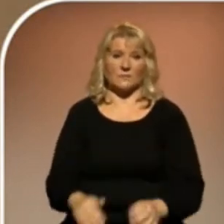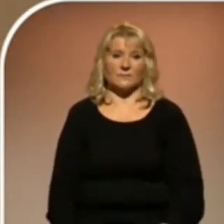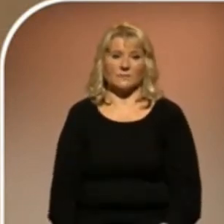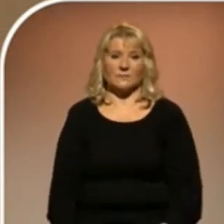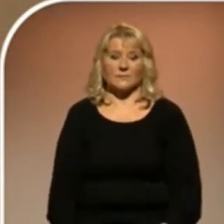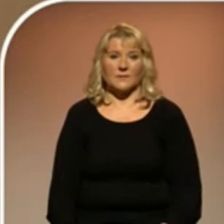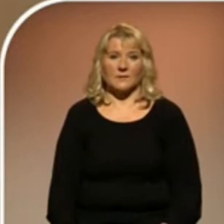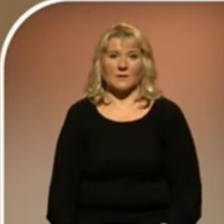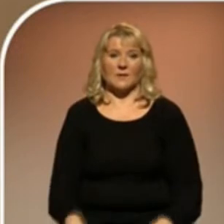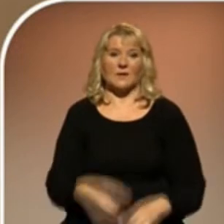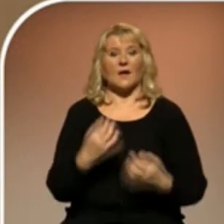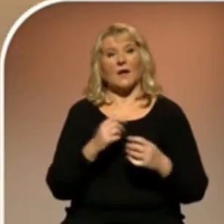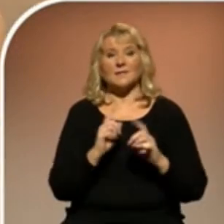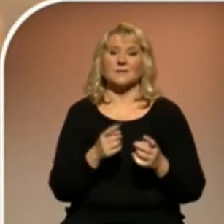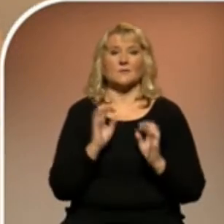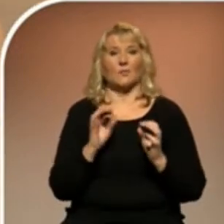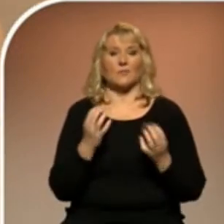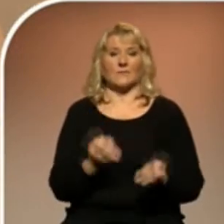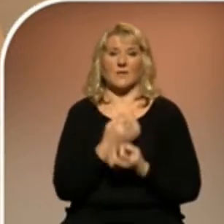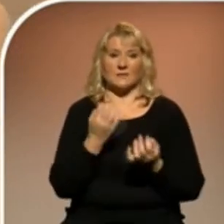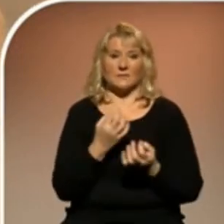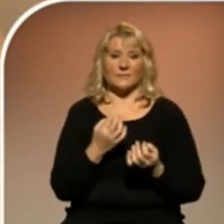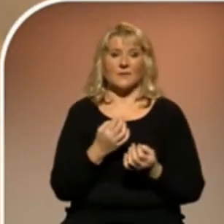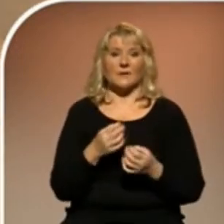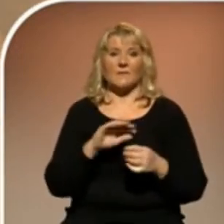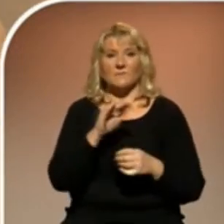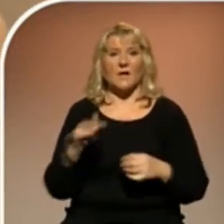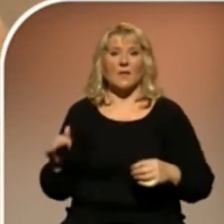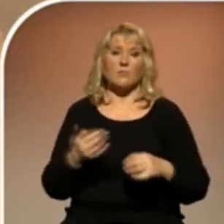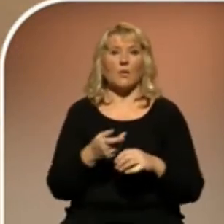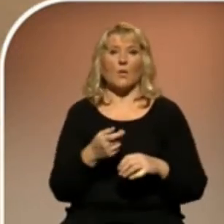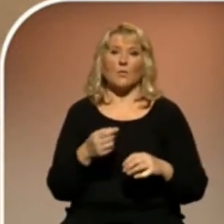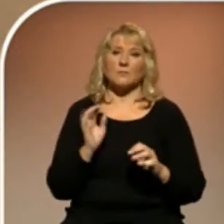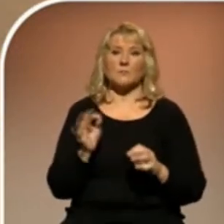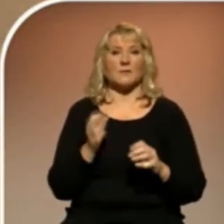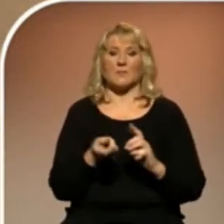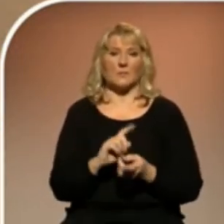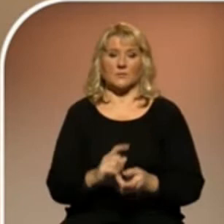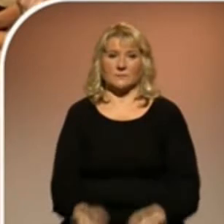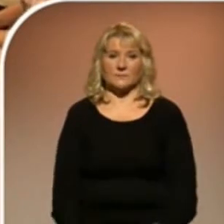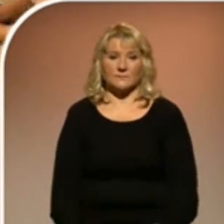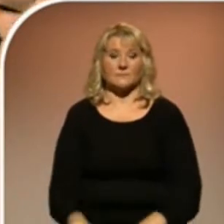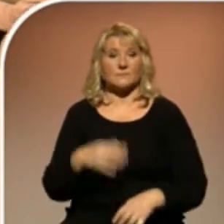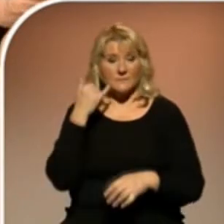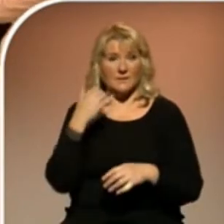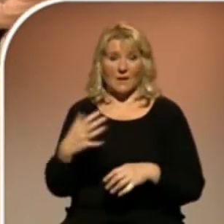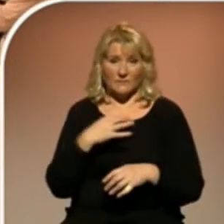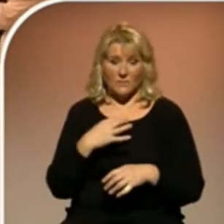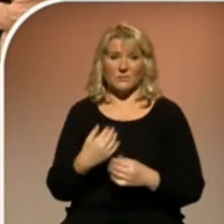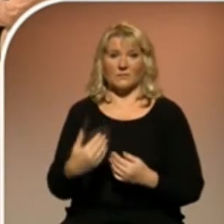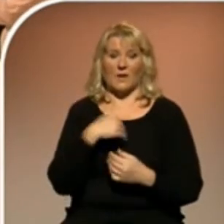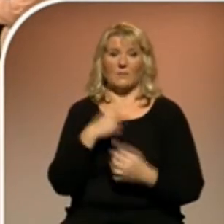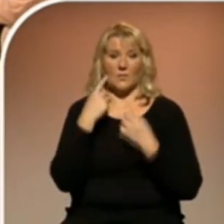lepší stránka toho, jak si můžeme díky vám velbloudy užít. Může se to tak říct? Tak, zavoláte mi, přijedete k